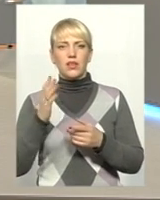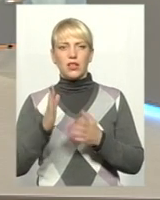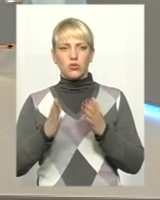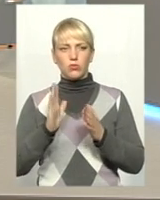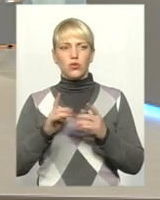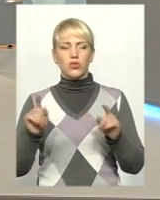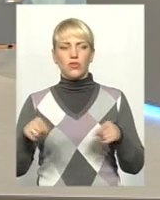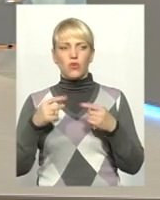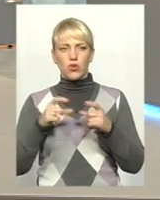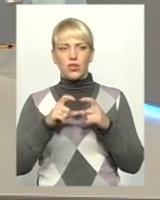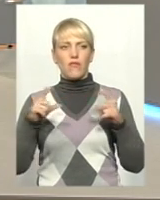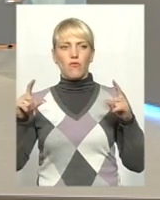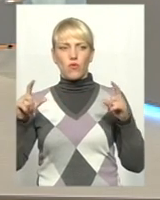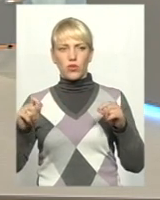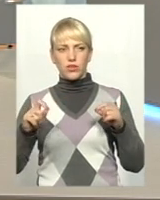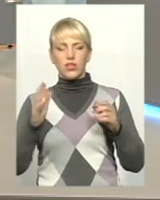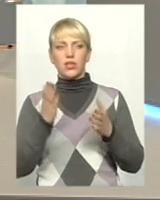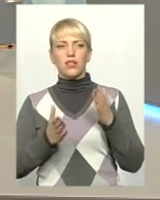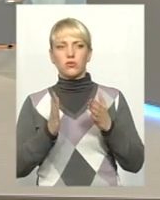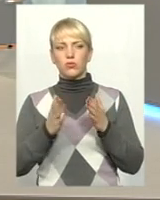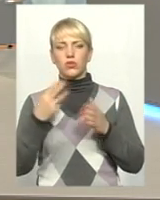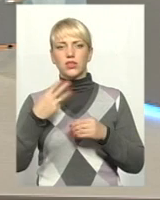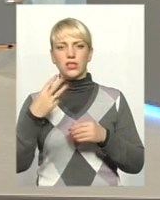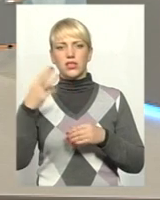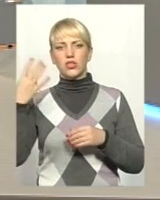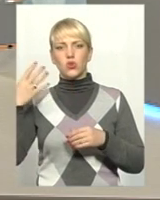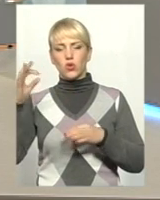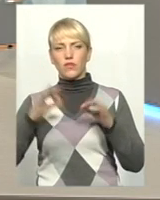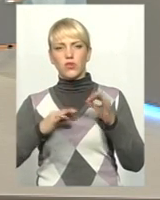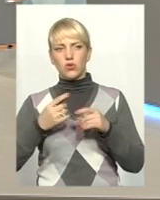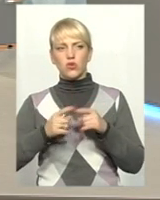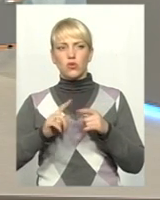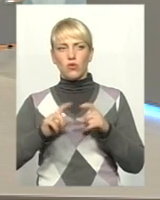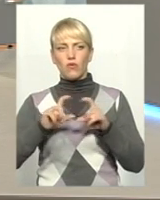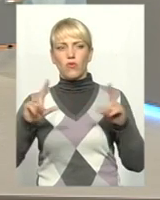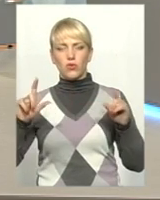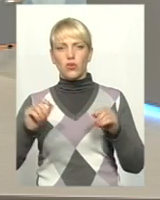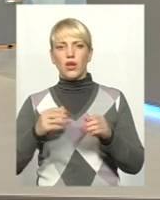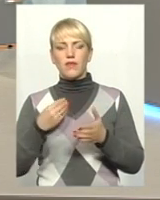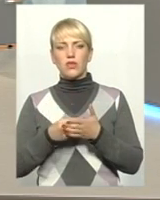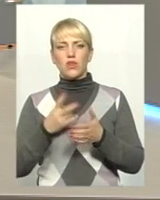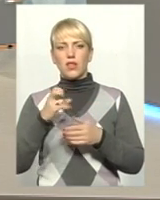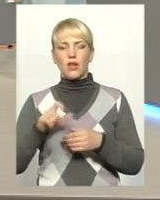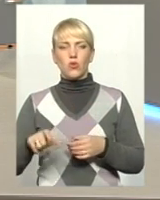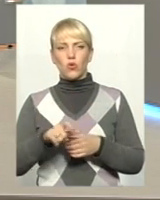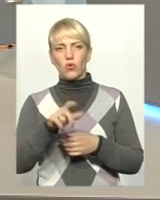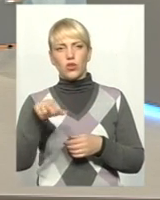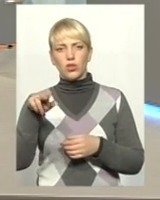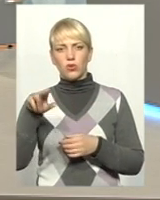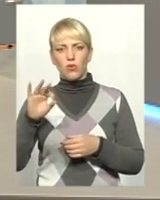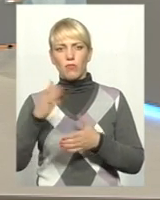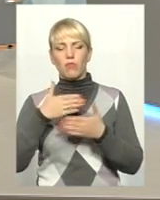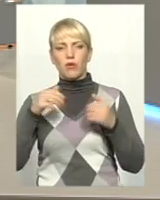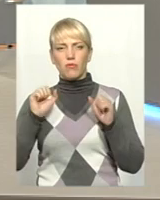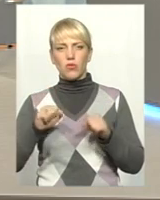і хоча б там, як вони кажуть, хоча б 30-40% з того фонду спрямувати на дороги, то ми можемо